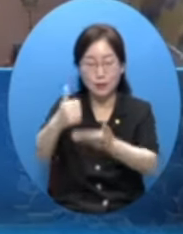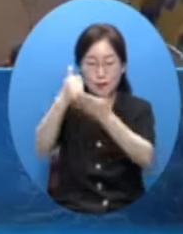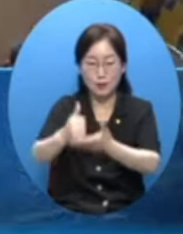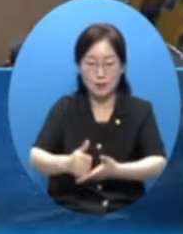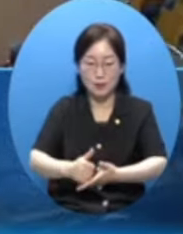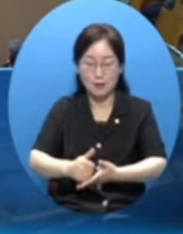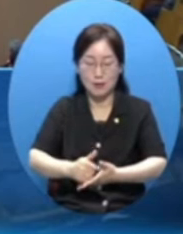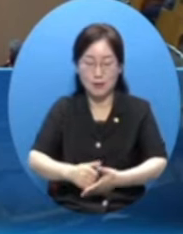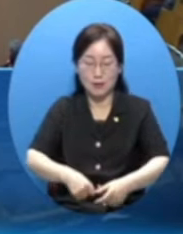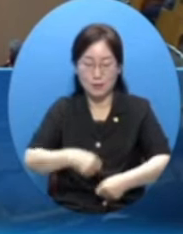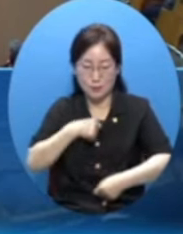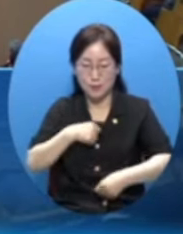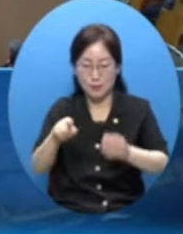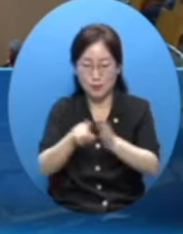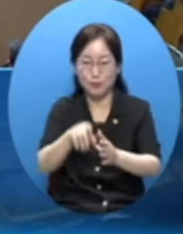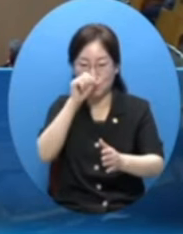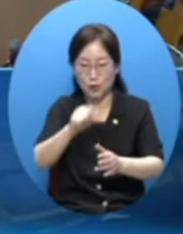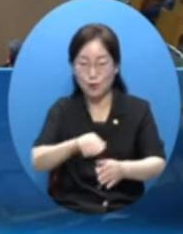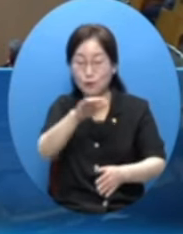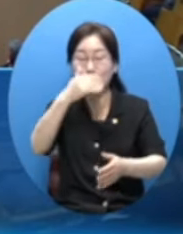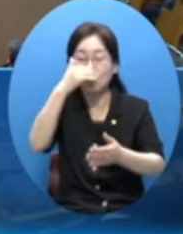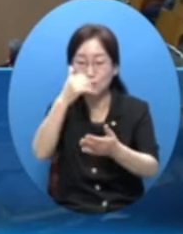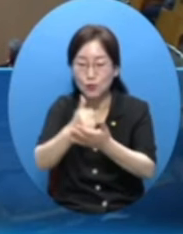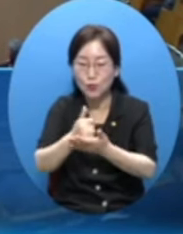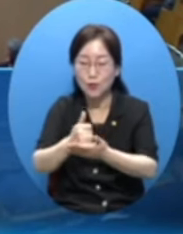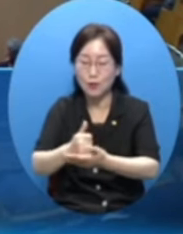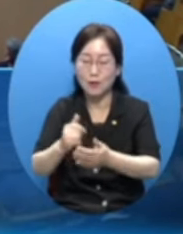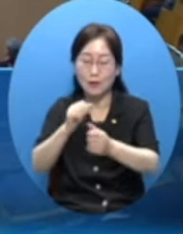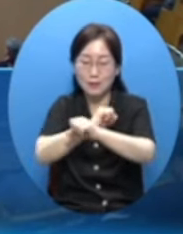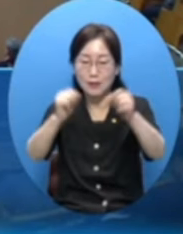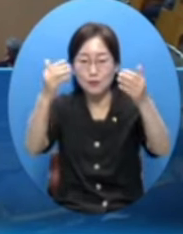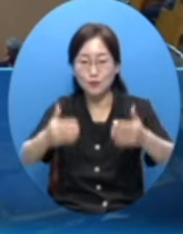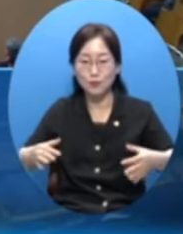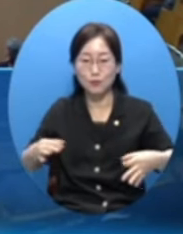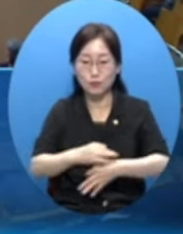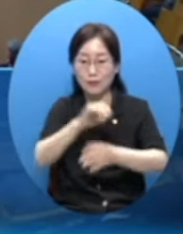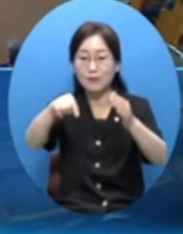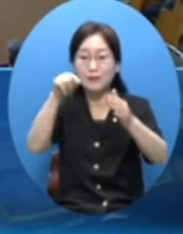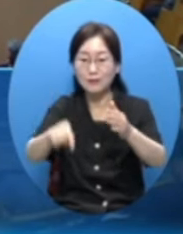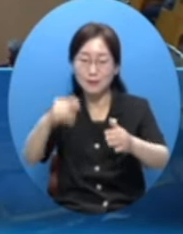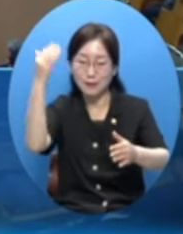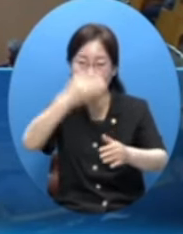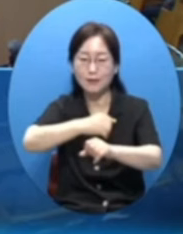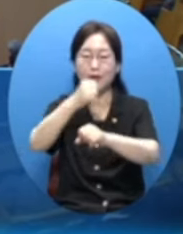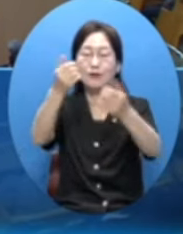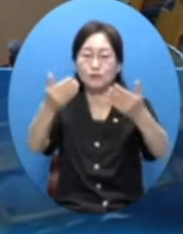의로우사 우리 죄를 사하시며 우리를 모든 불의에서 깨끗하게 하실 것이요.